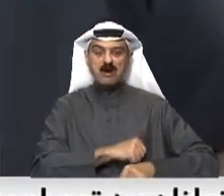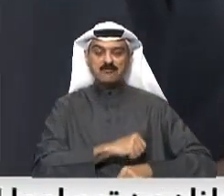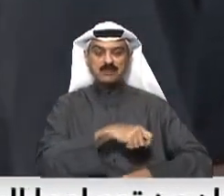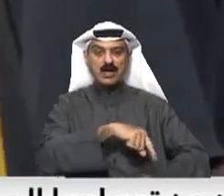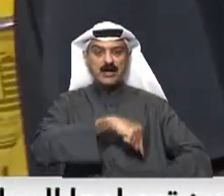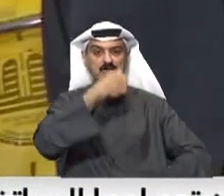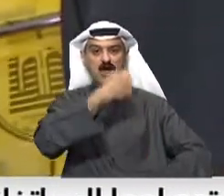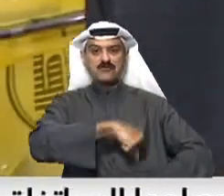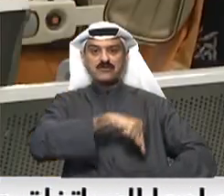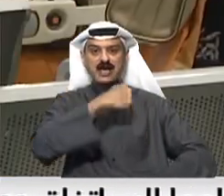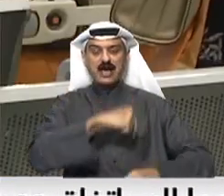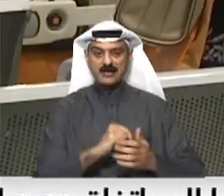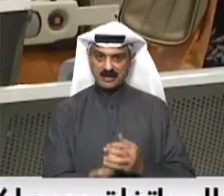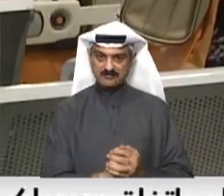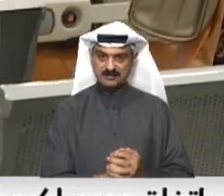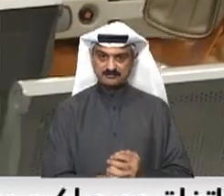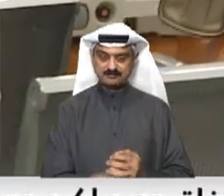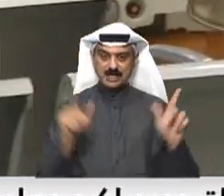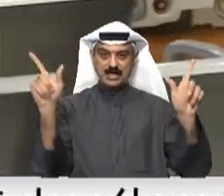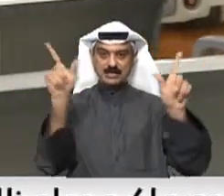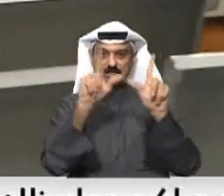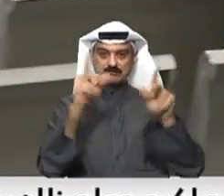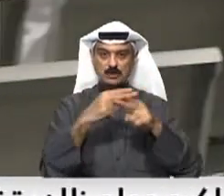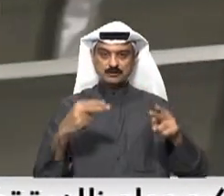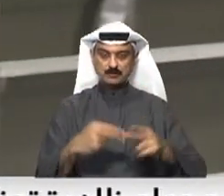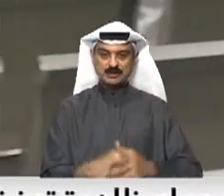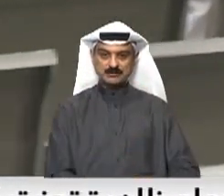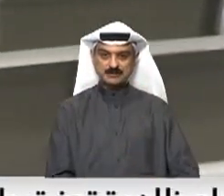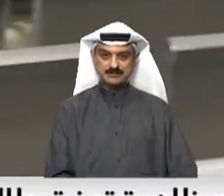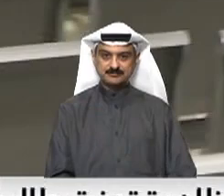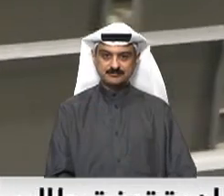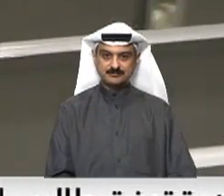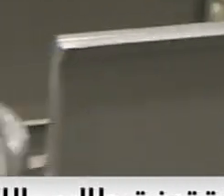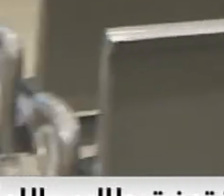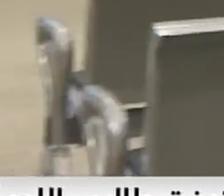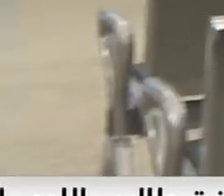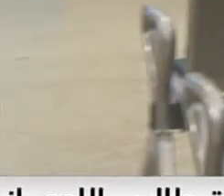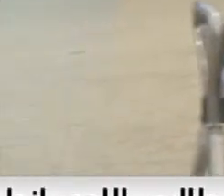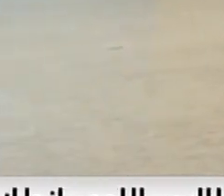التداخلية العلاجية. لما أبو علاوي، تلفزيون دولة الكويت.